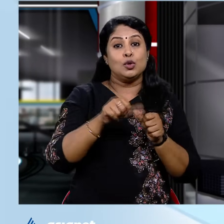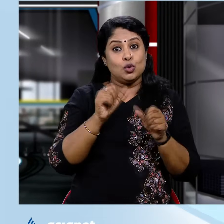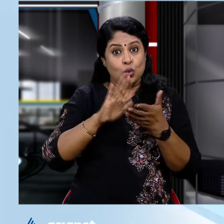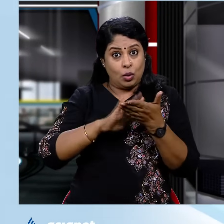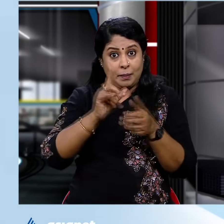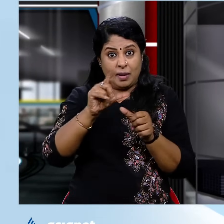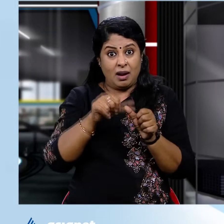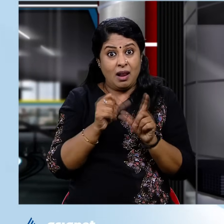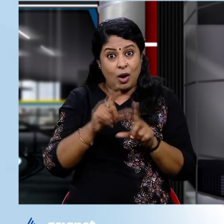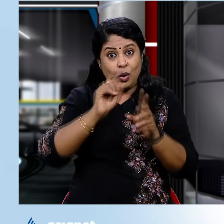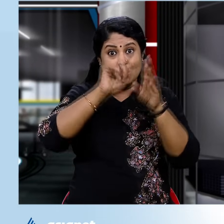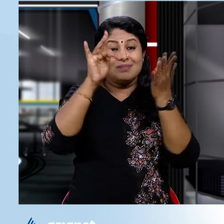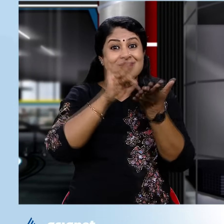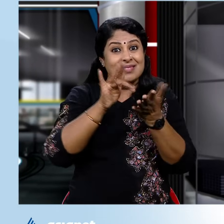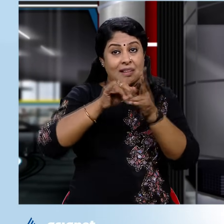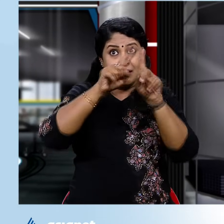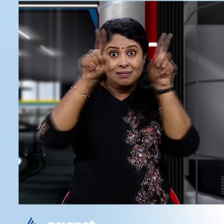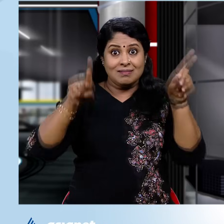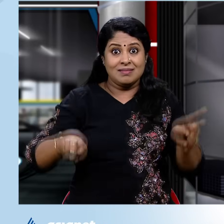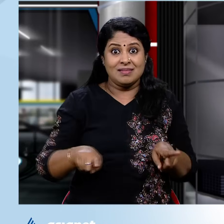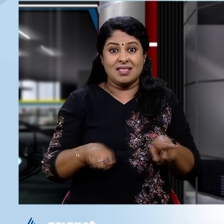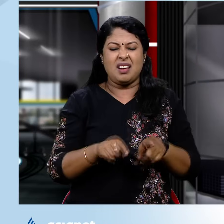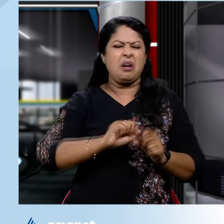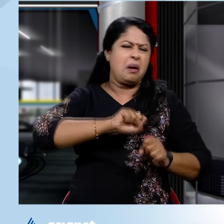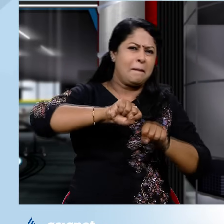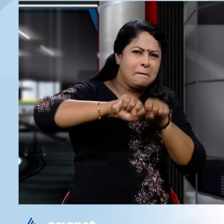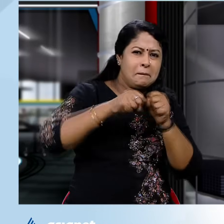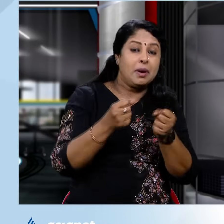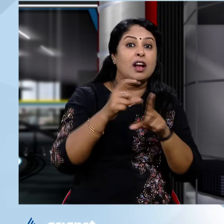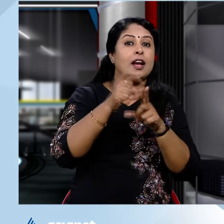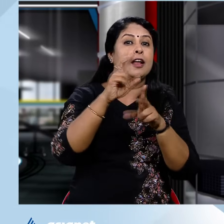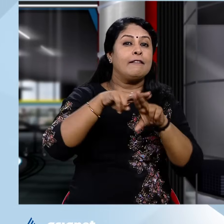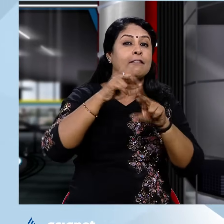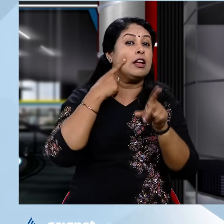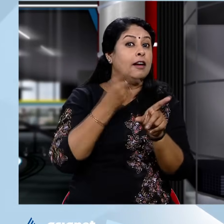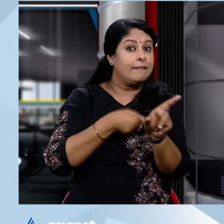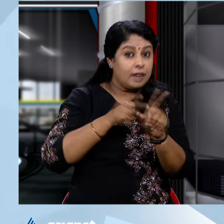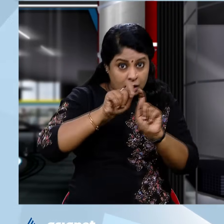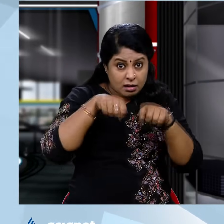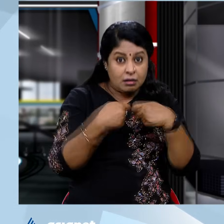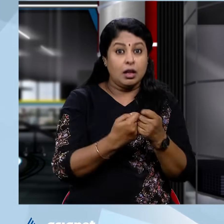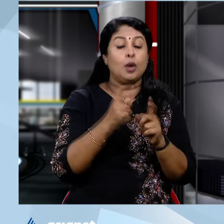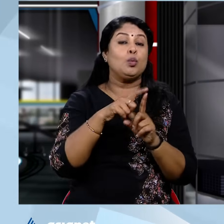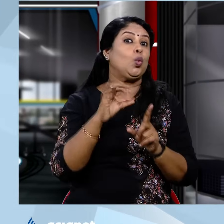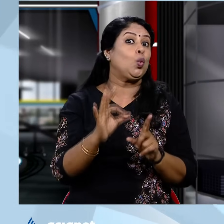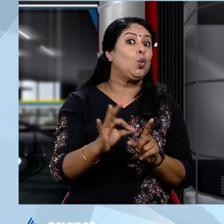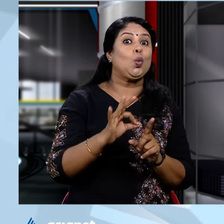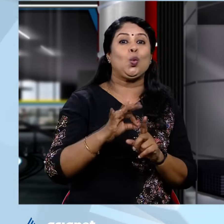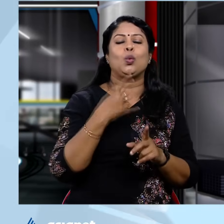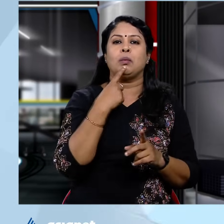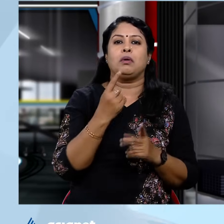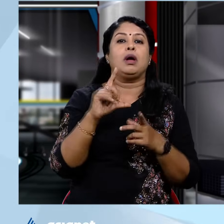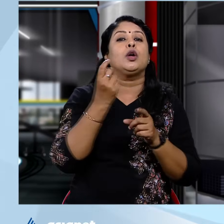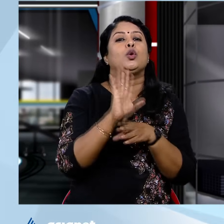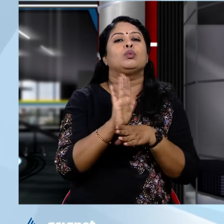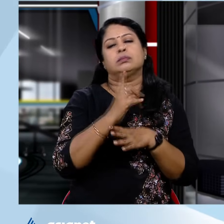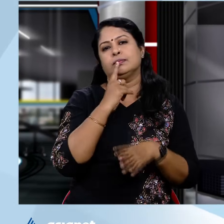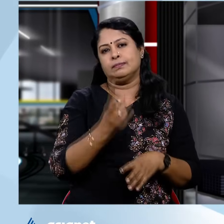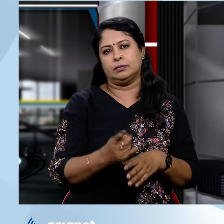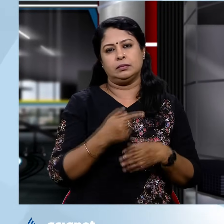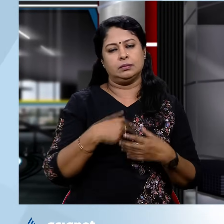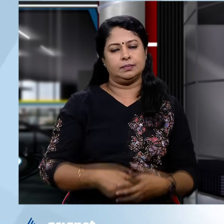നിർമ്മിച്ച കേന്ദ്രമാണ് തകർത്തത്. ഡിവൈഎഫ്ഐ പ്രവർത്തകരാണ് സംഭവത്തിന് പിന്നിലെന്ന് കോൺഗ്രസ് ആരോപിച്ചു. എന്നാൽ ആരോപണം സിപിഎം നിഷേധിച്ചു.